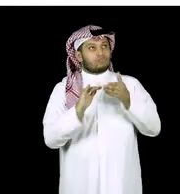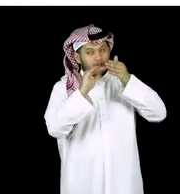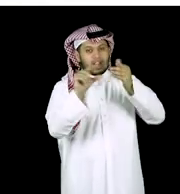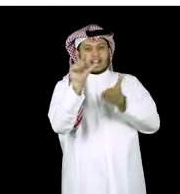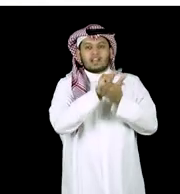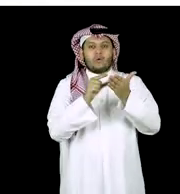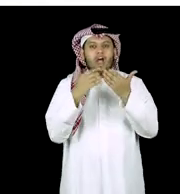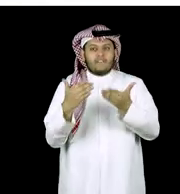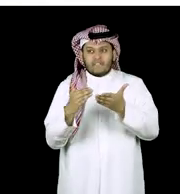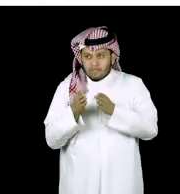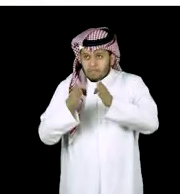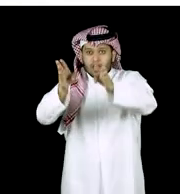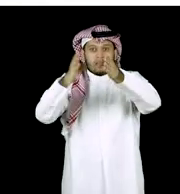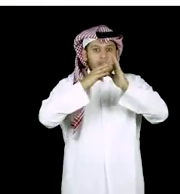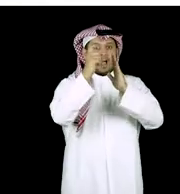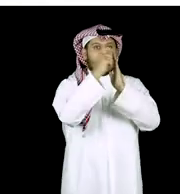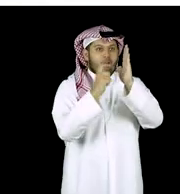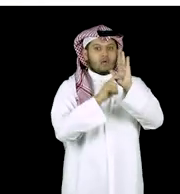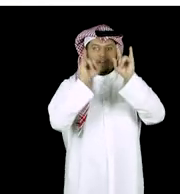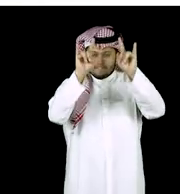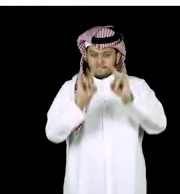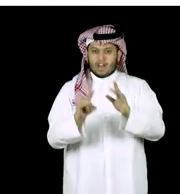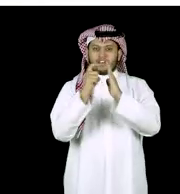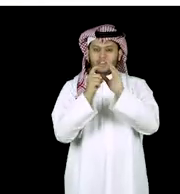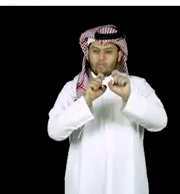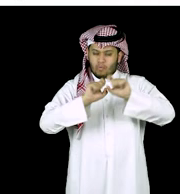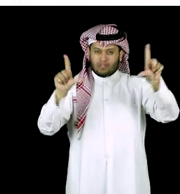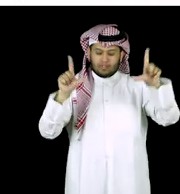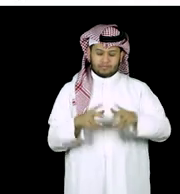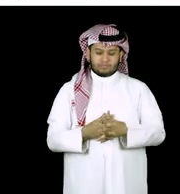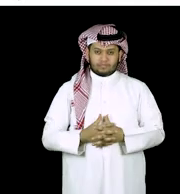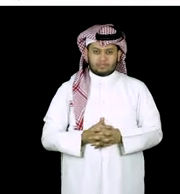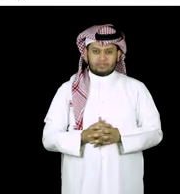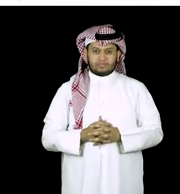الدولة وتنفيذ القوانين والأنظمة.